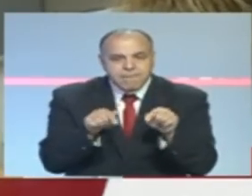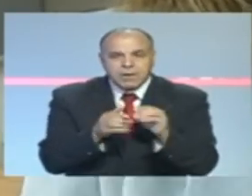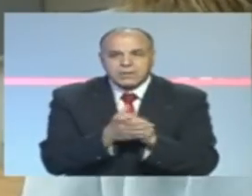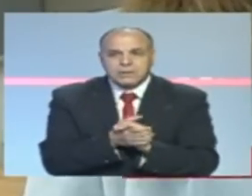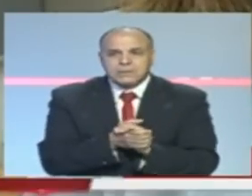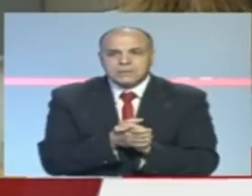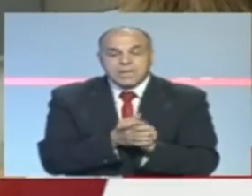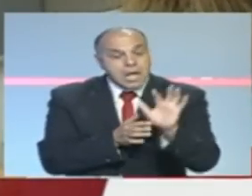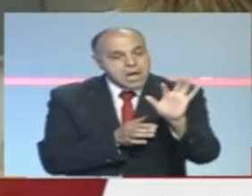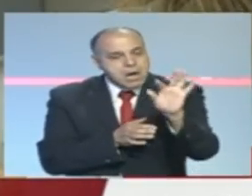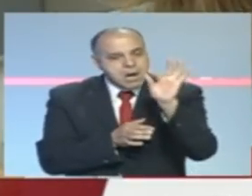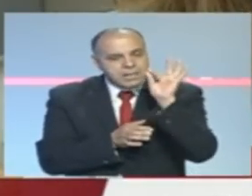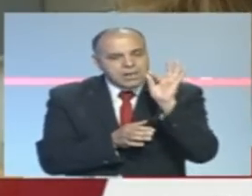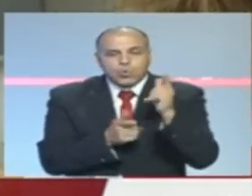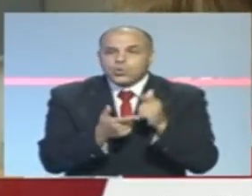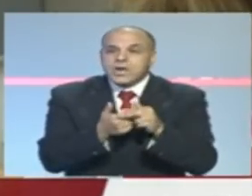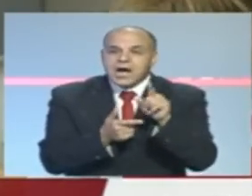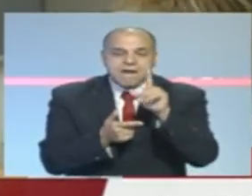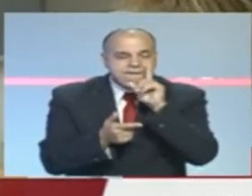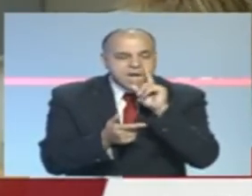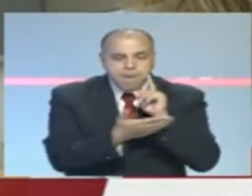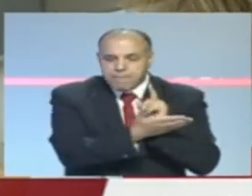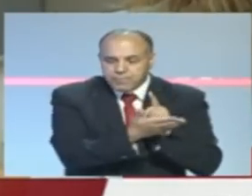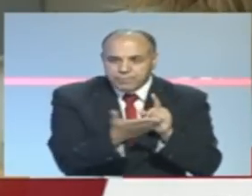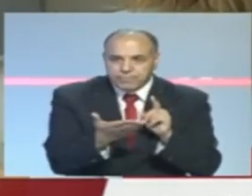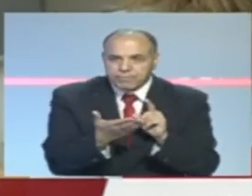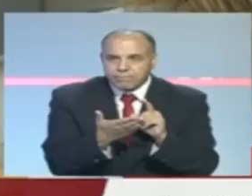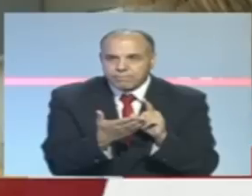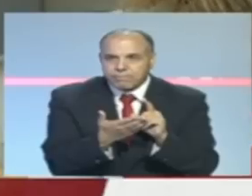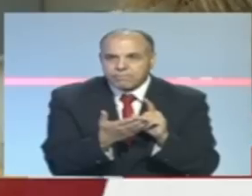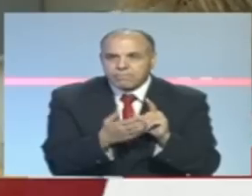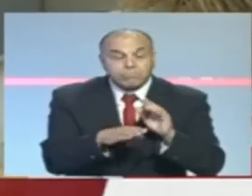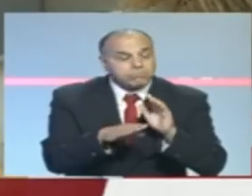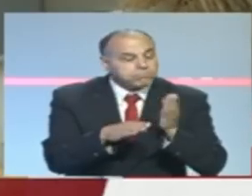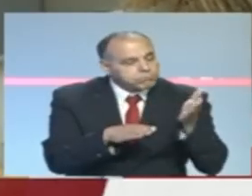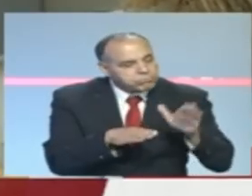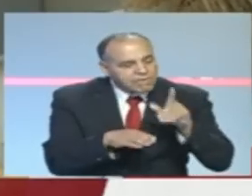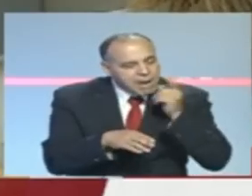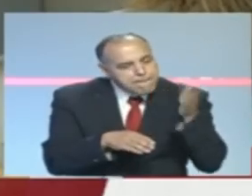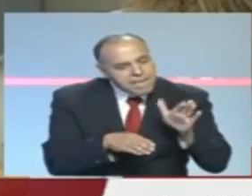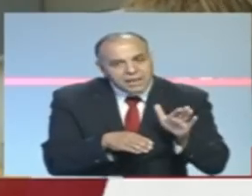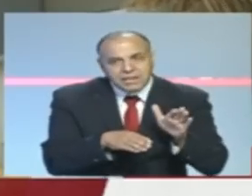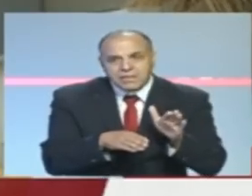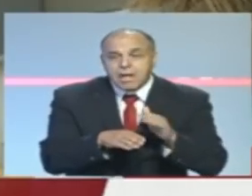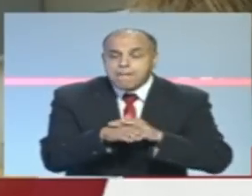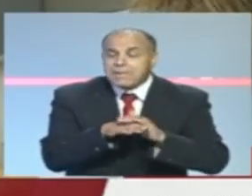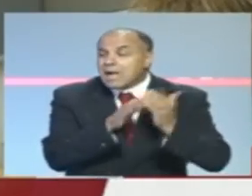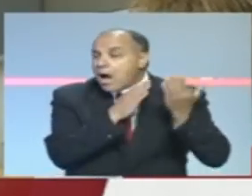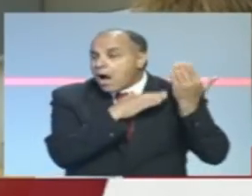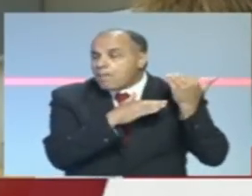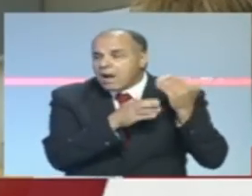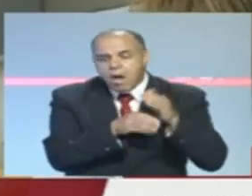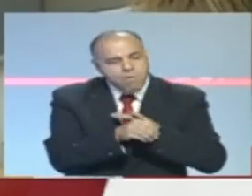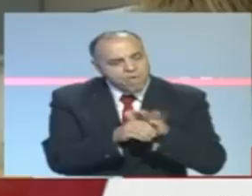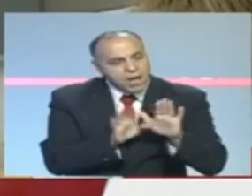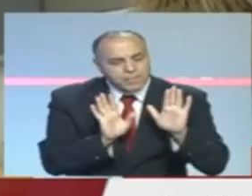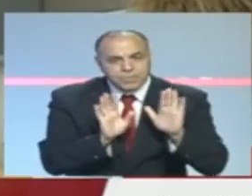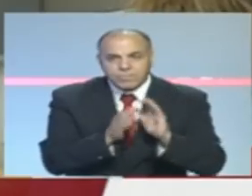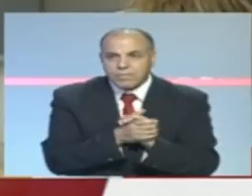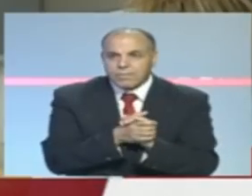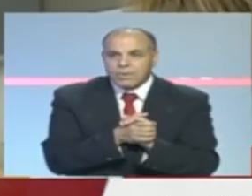الاختيار يتم على اه متوفيات نظرا لانه المسار المتاحه اكتمل